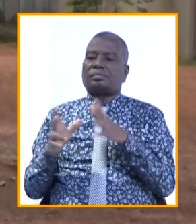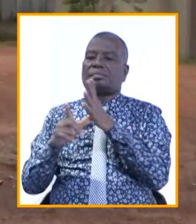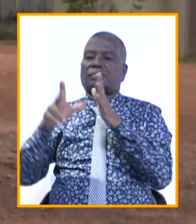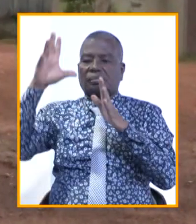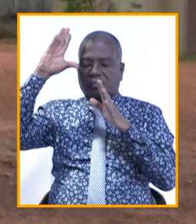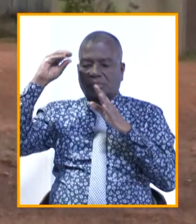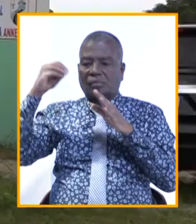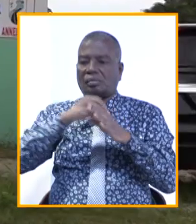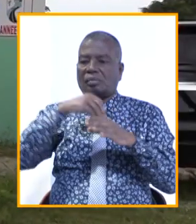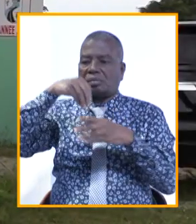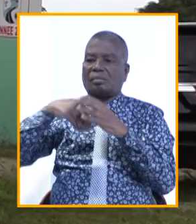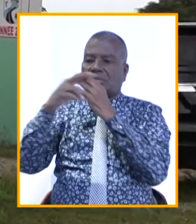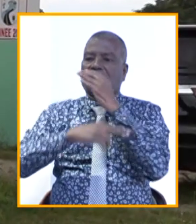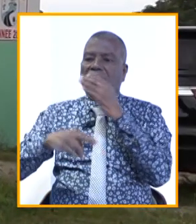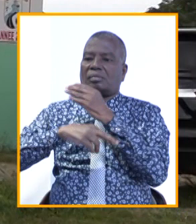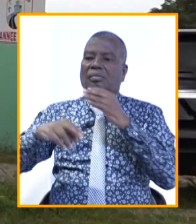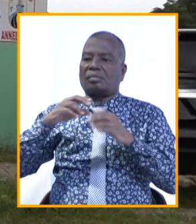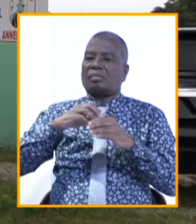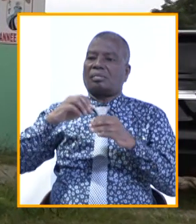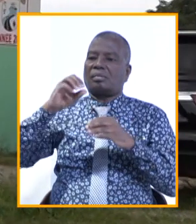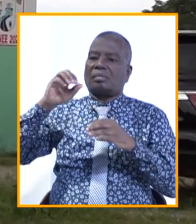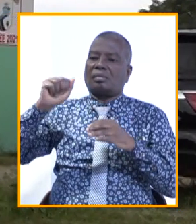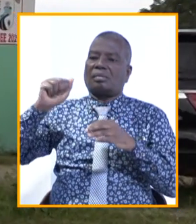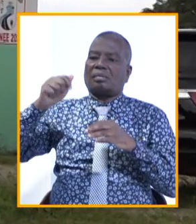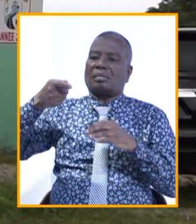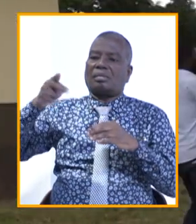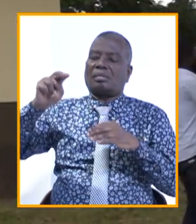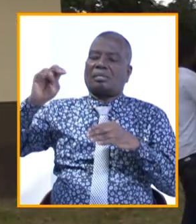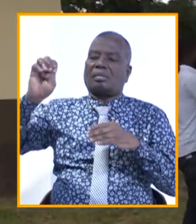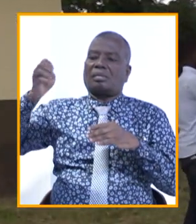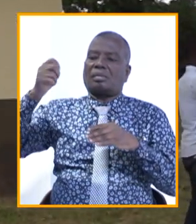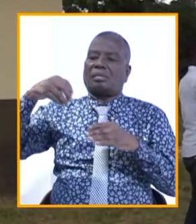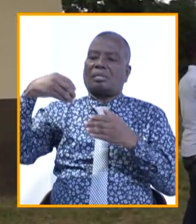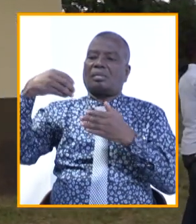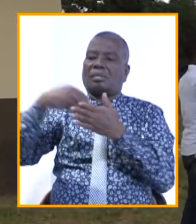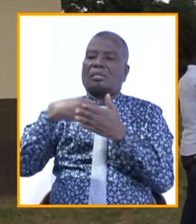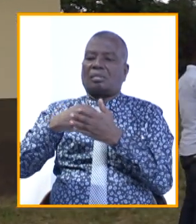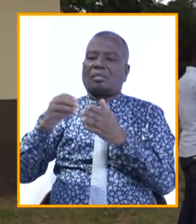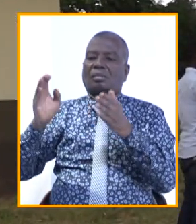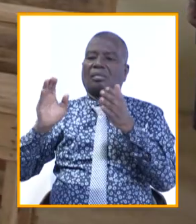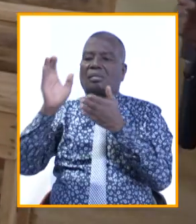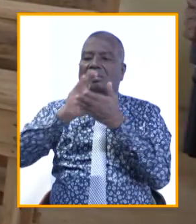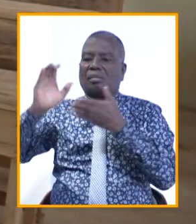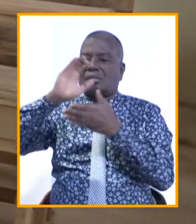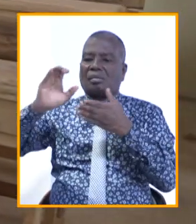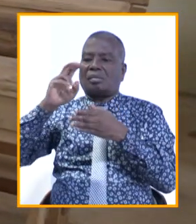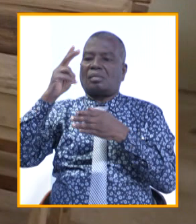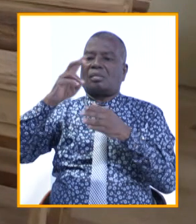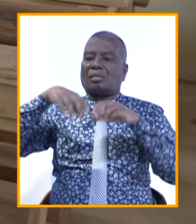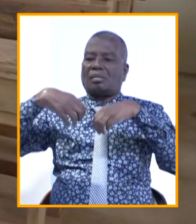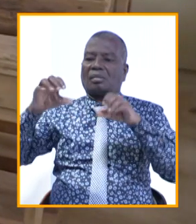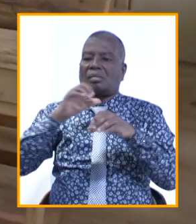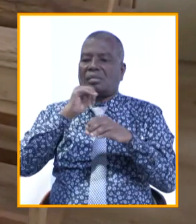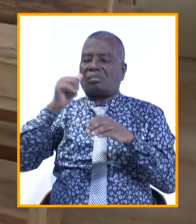Sous-préfecture d'Aboudé, dans la région de la Niébitiassa, ce nouveau collège de 2 salles de classe offert par le conseil régional n'a pas reçu